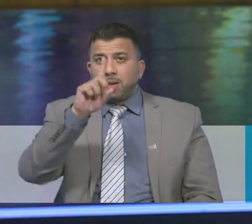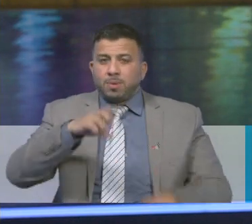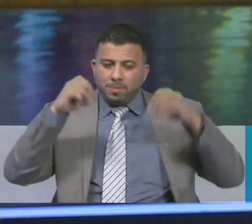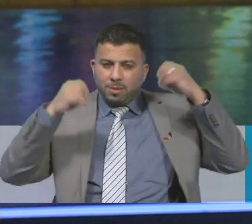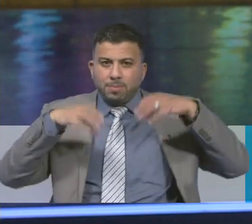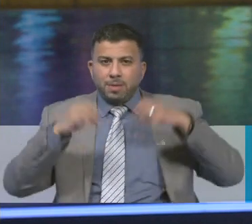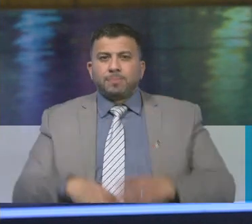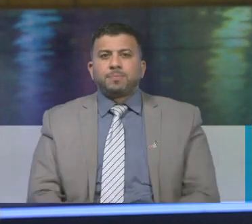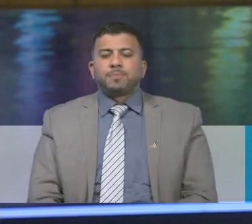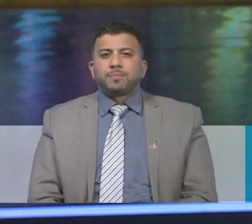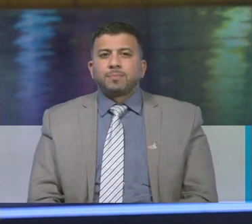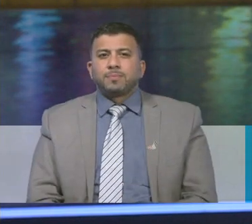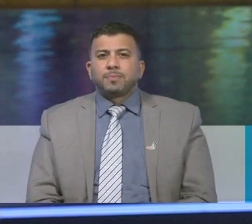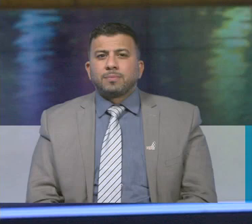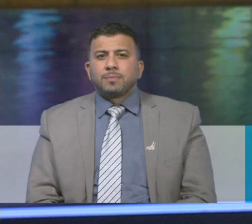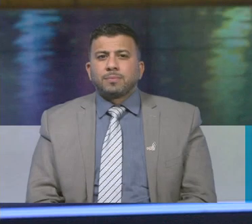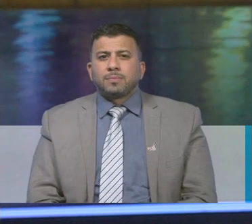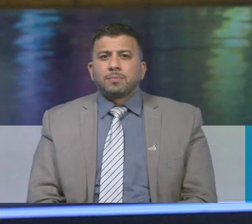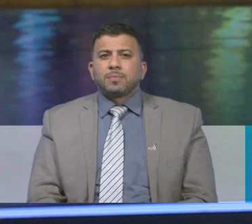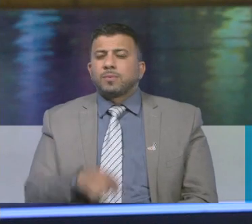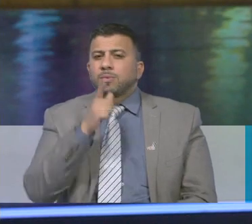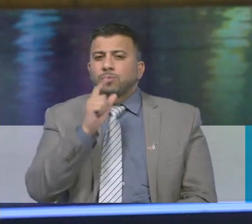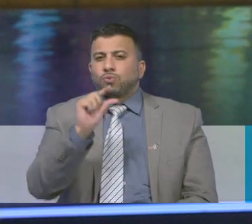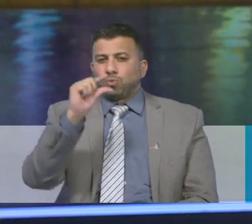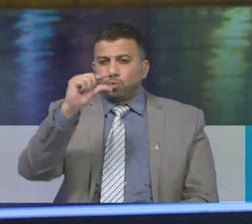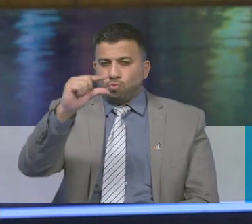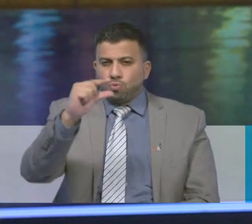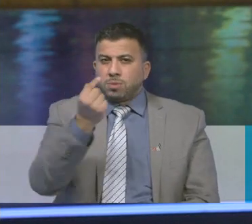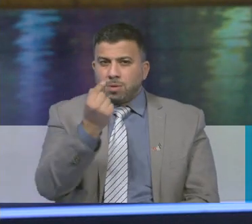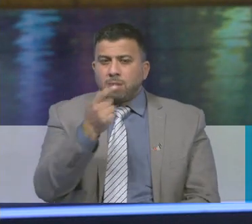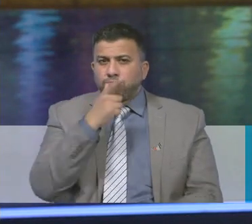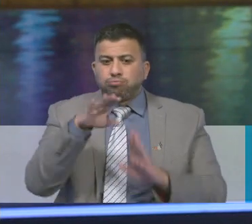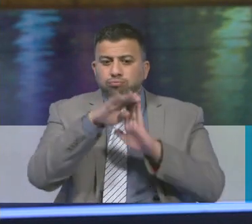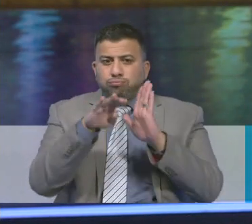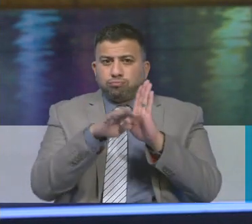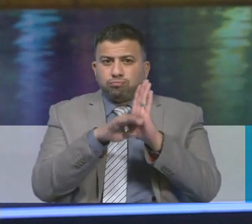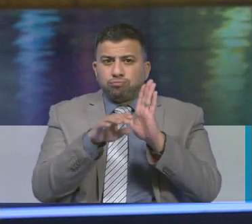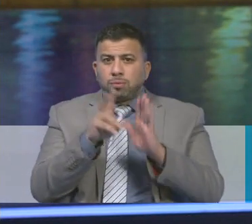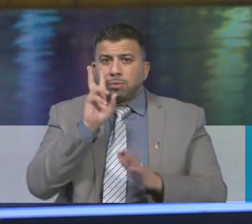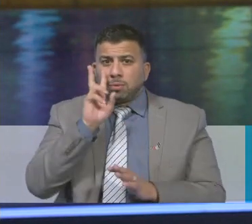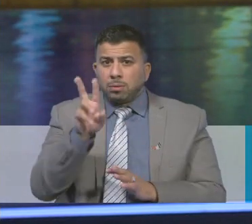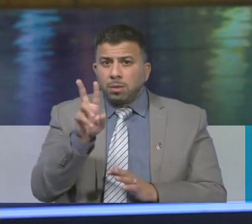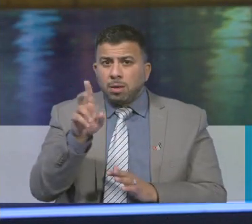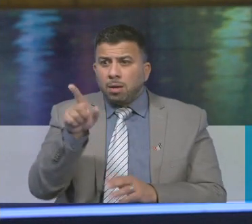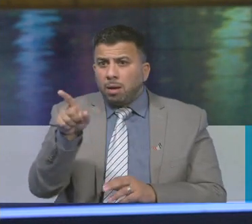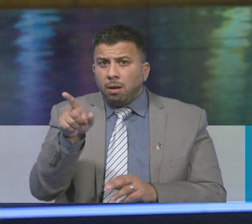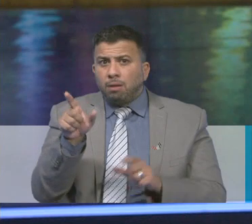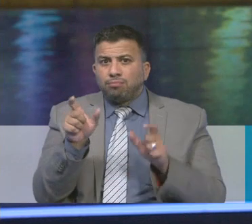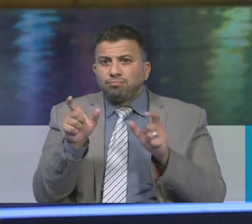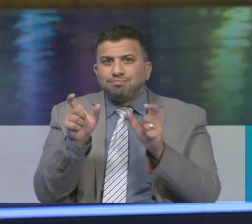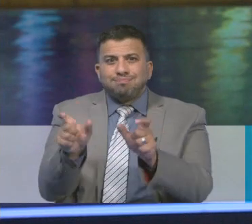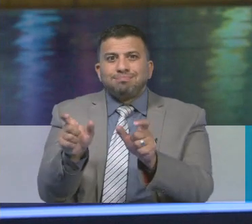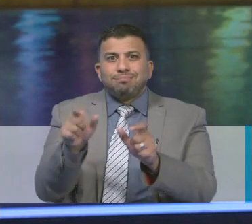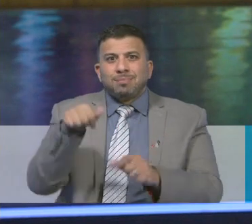السلام ورحمة الله. دكتور، ما هي الإجراءات التي تم اتباعها بعد تشخيص حالة إصابة بفيروس